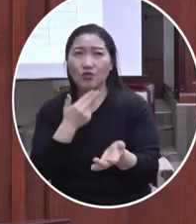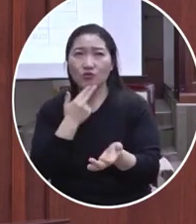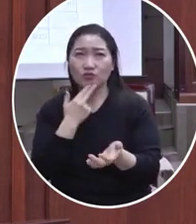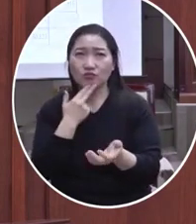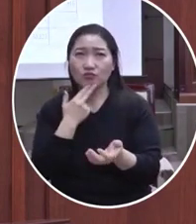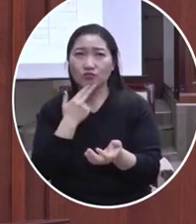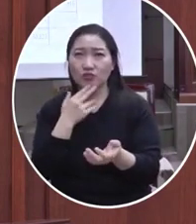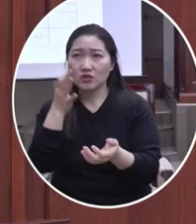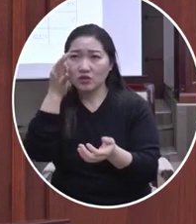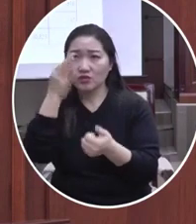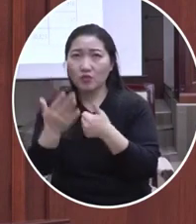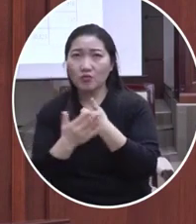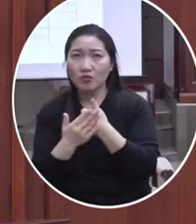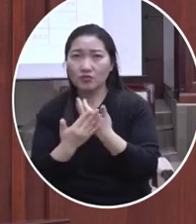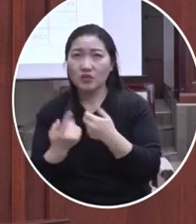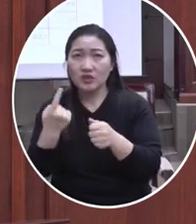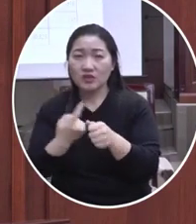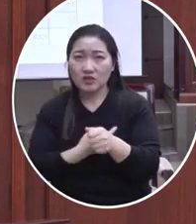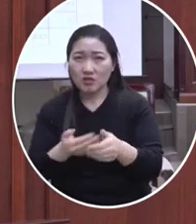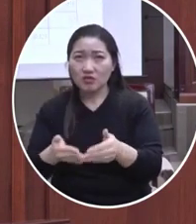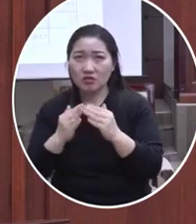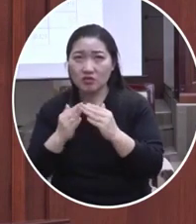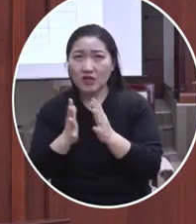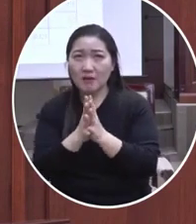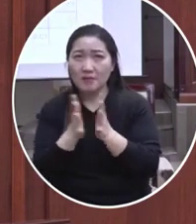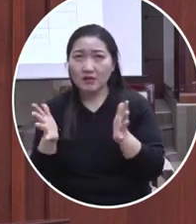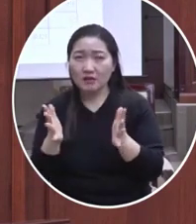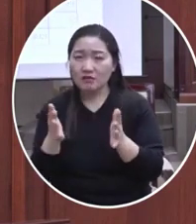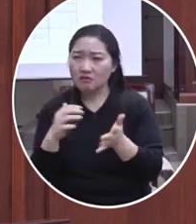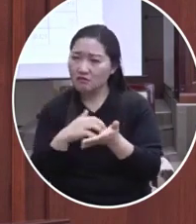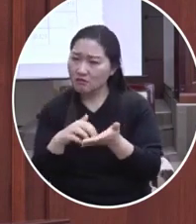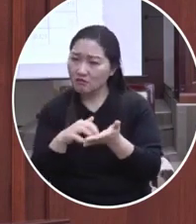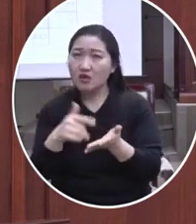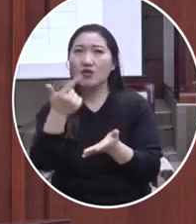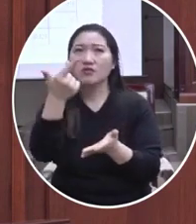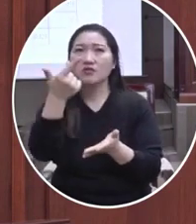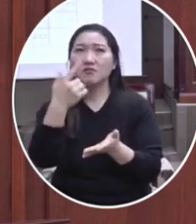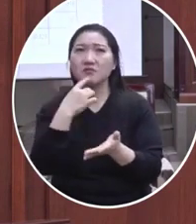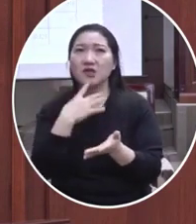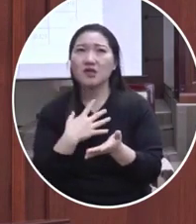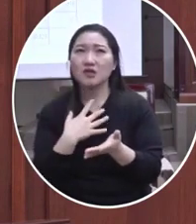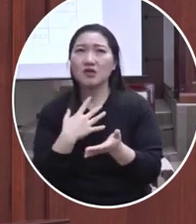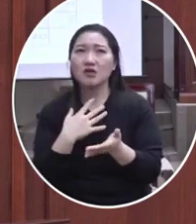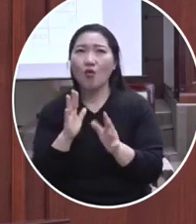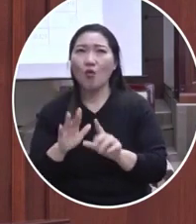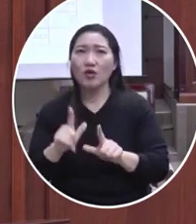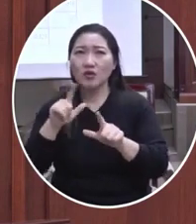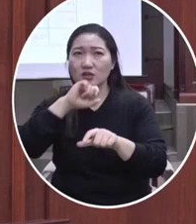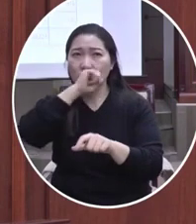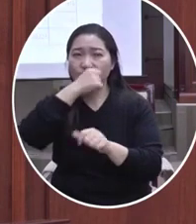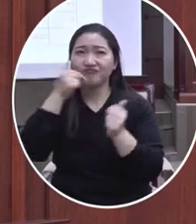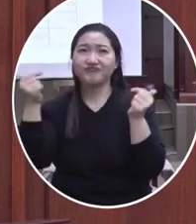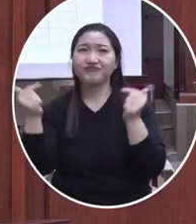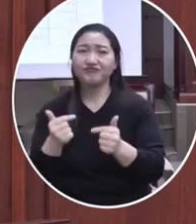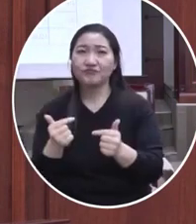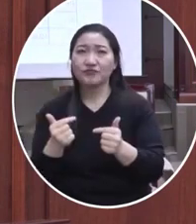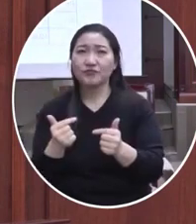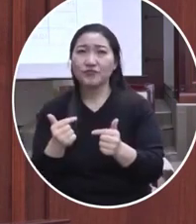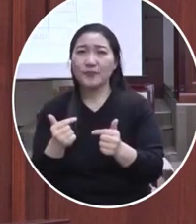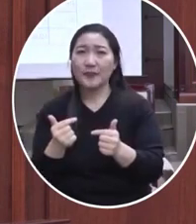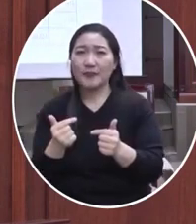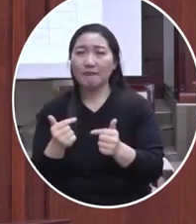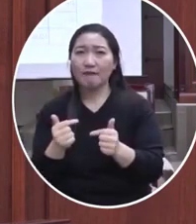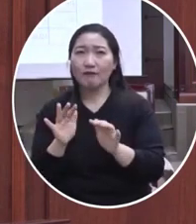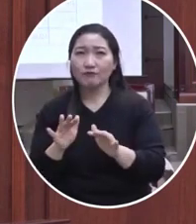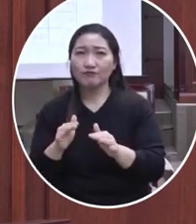실제로 지원금을 받아서 자동 개폐 장치를 설치한 아파트는 여섯 개 단지 밖에 되지 않았습니다 그나마 올해는 예산도